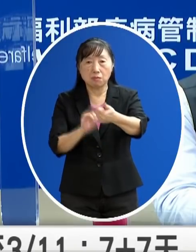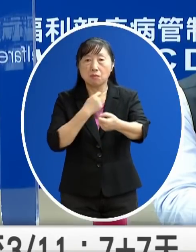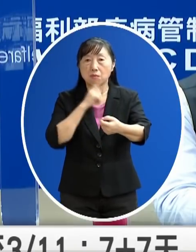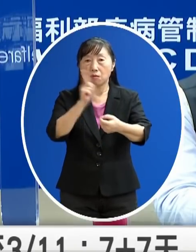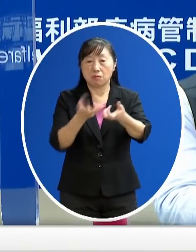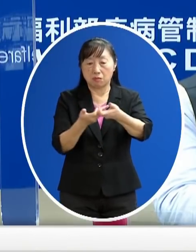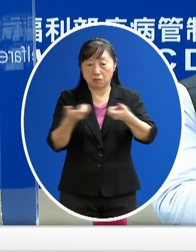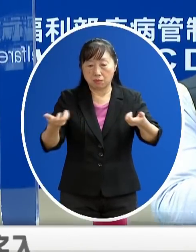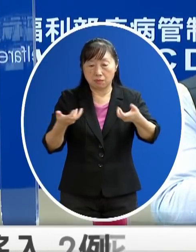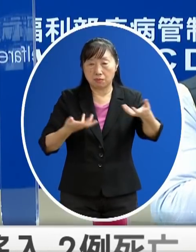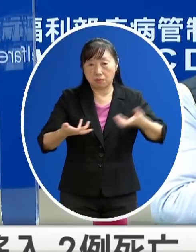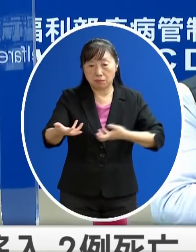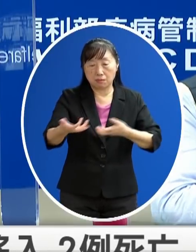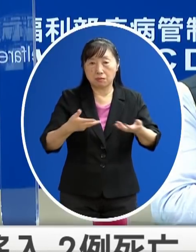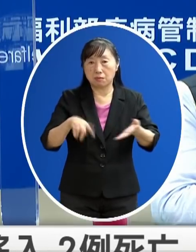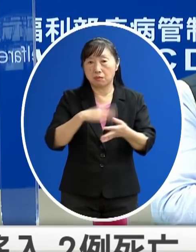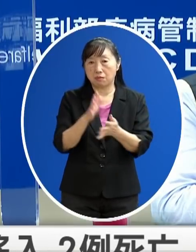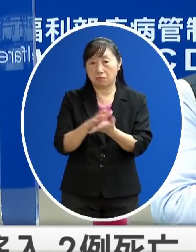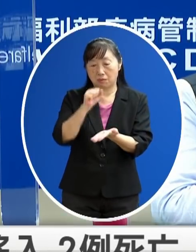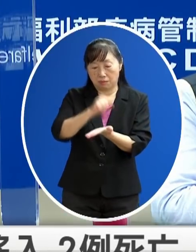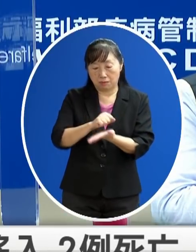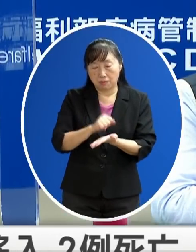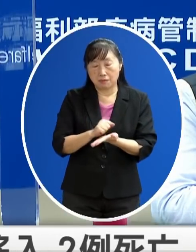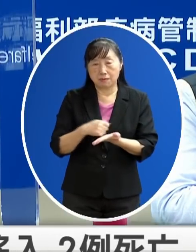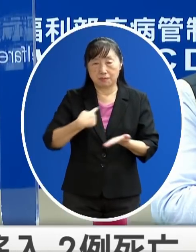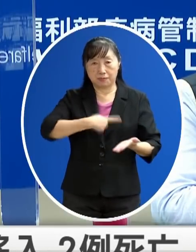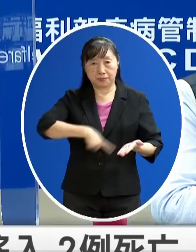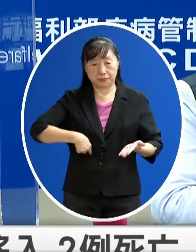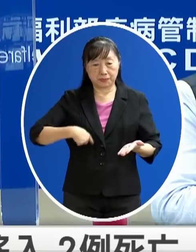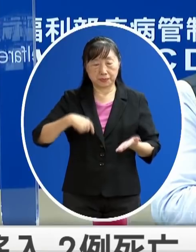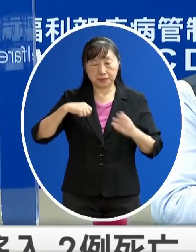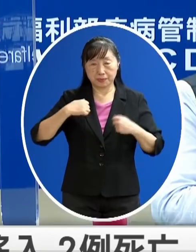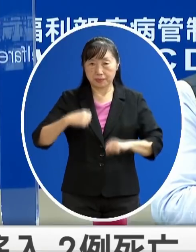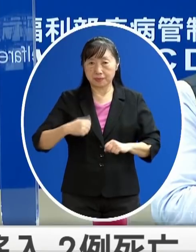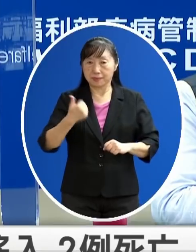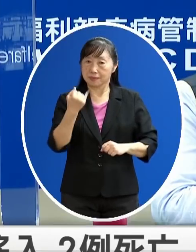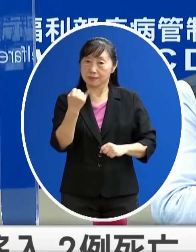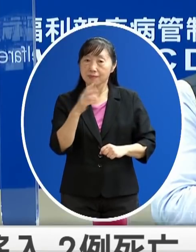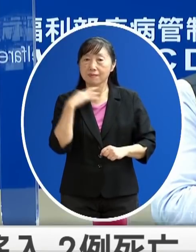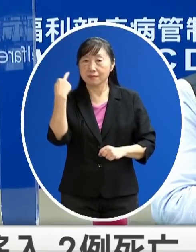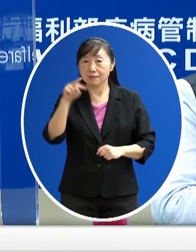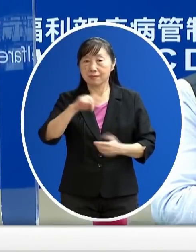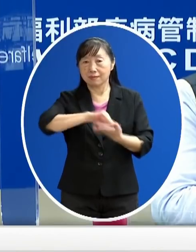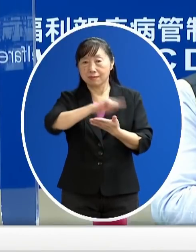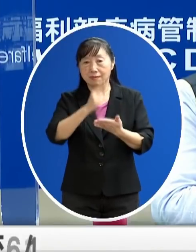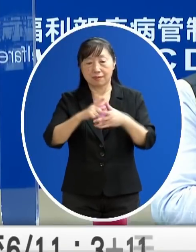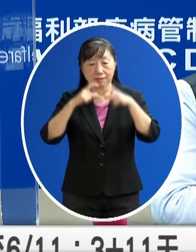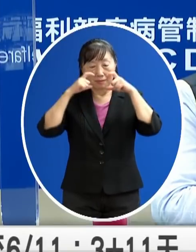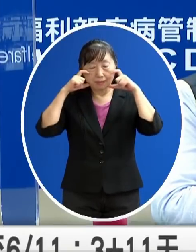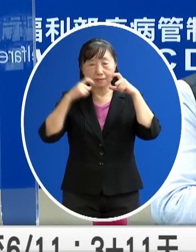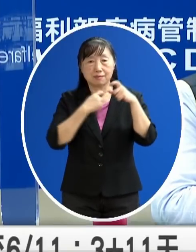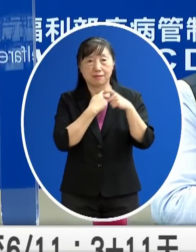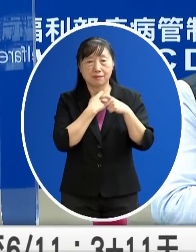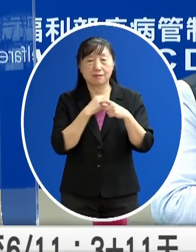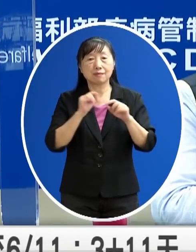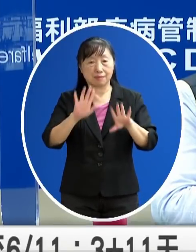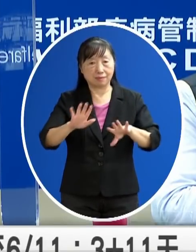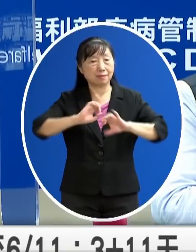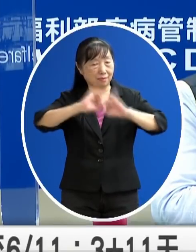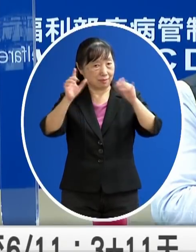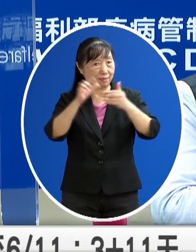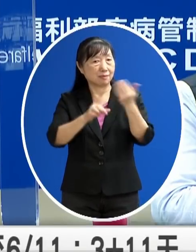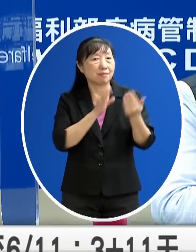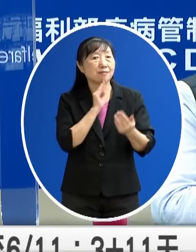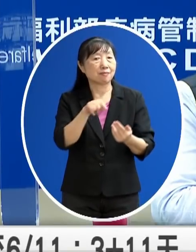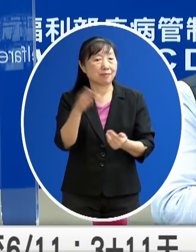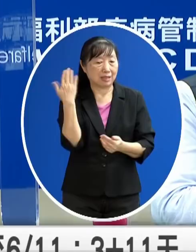分流，那填写健康声明，那全程佩戴口罩，现在我们在都规定说全程佩戴口